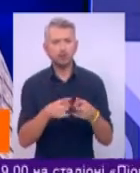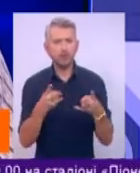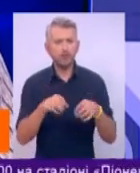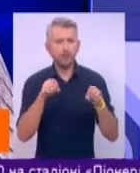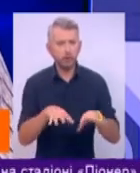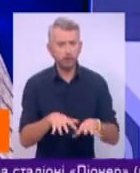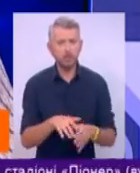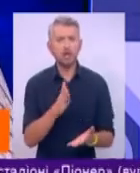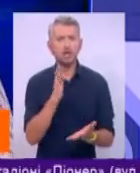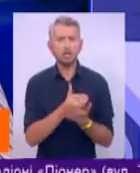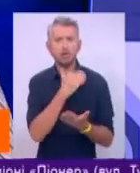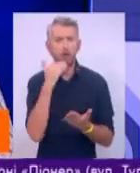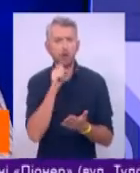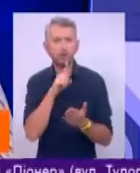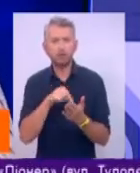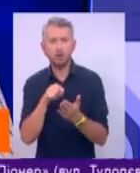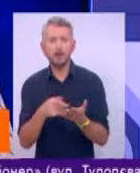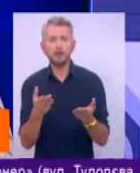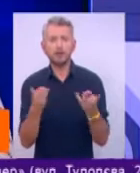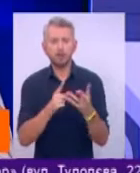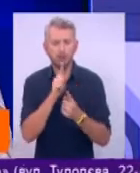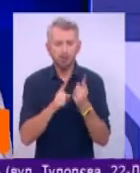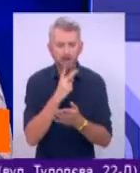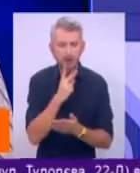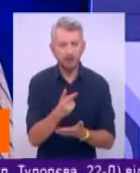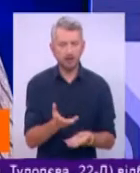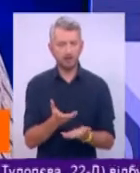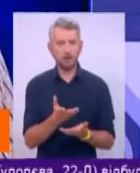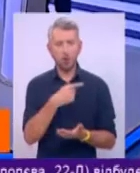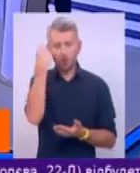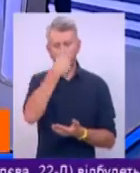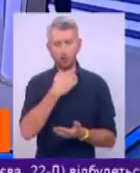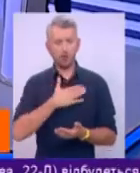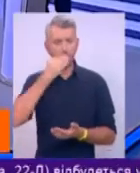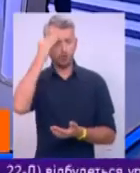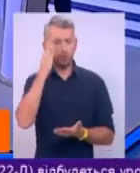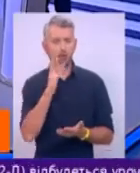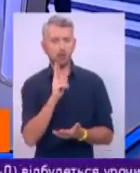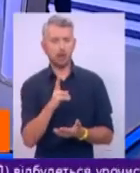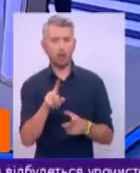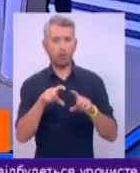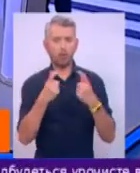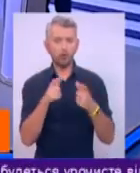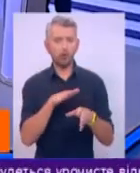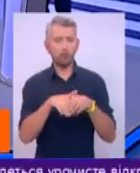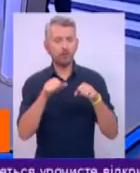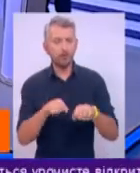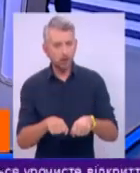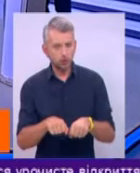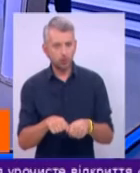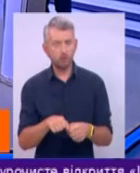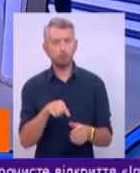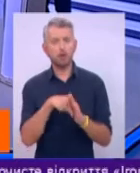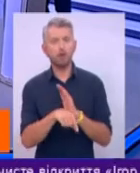вирішувати. Є багато питань, які треба переглядати. Особиста наша думка як Офісу Уповноваженого полягає в тому,